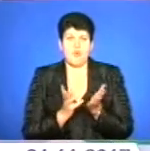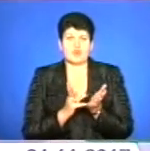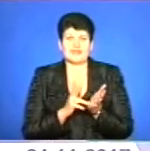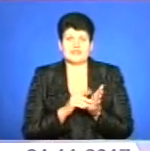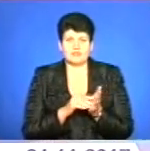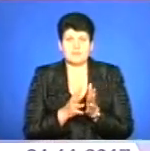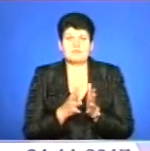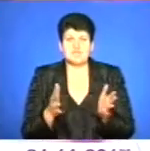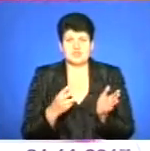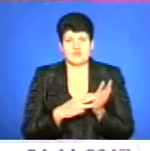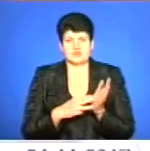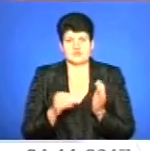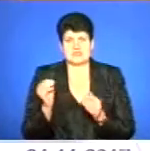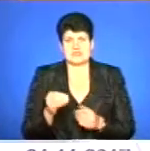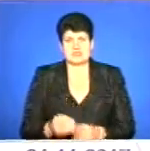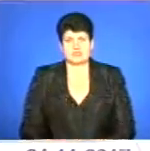80 тисяч.